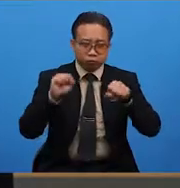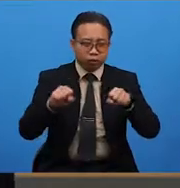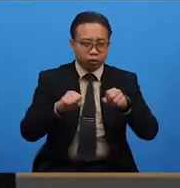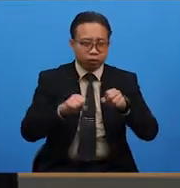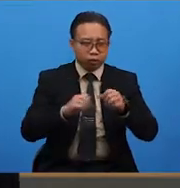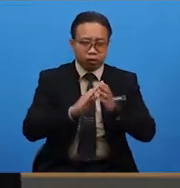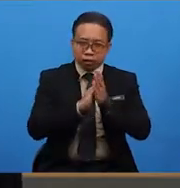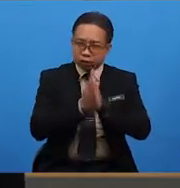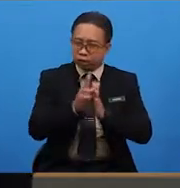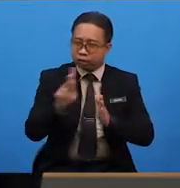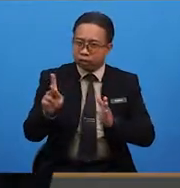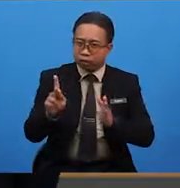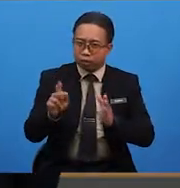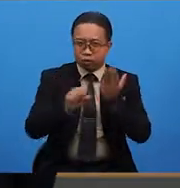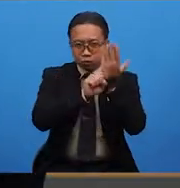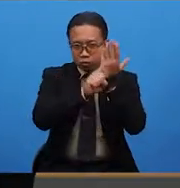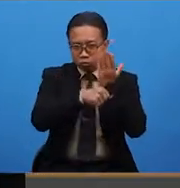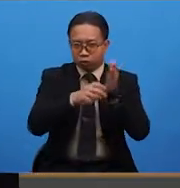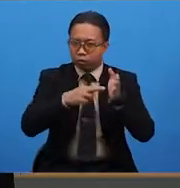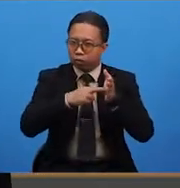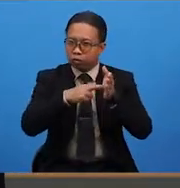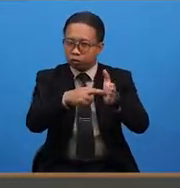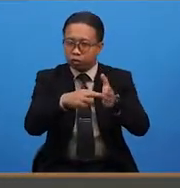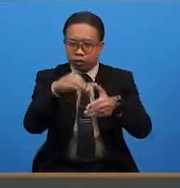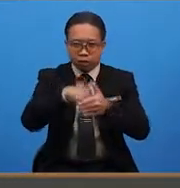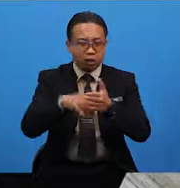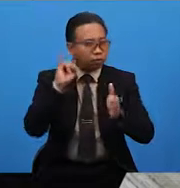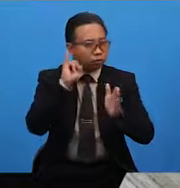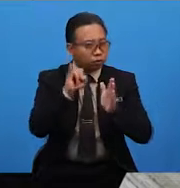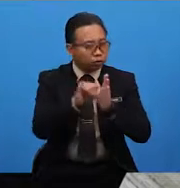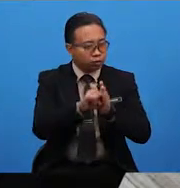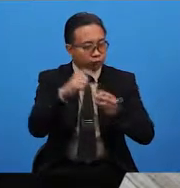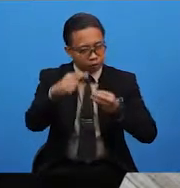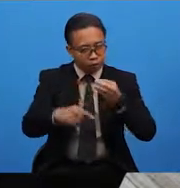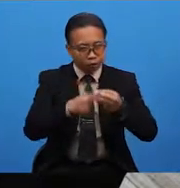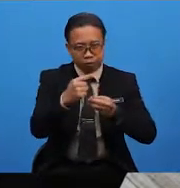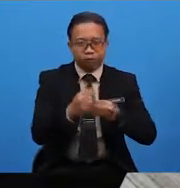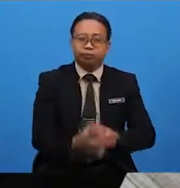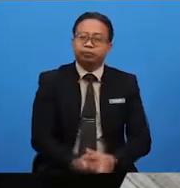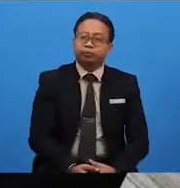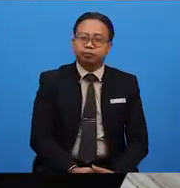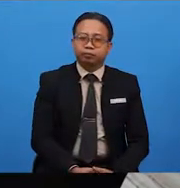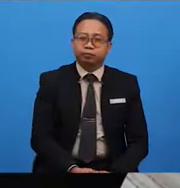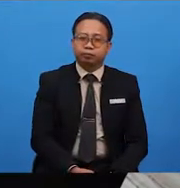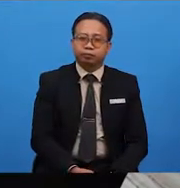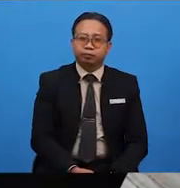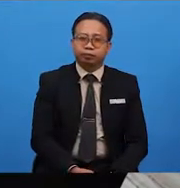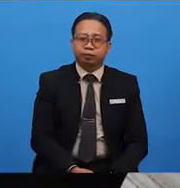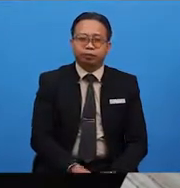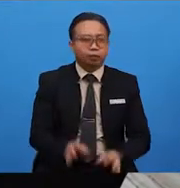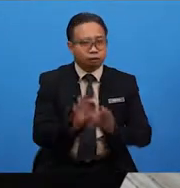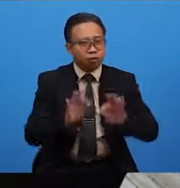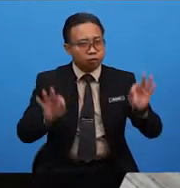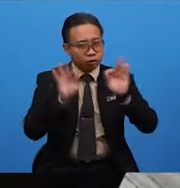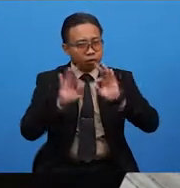kita jadikan sumber rujukan dalam penghasilan ilustrasi berkaitan Katya setelah